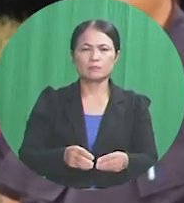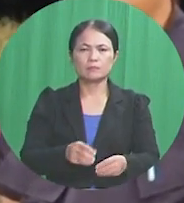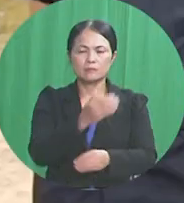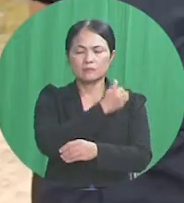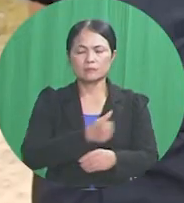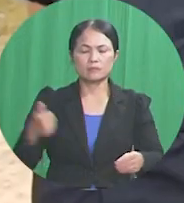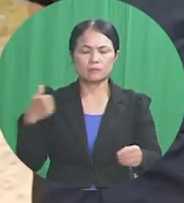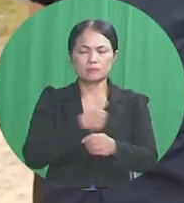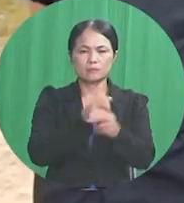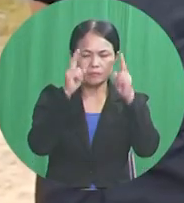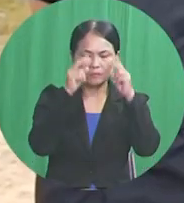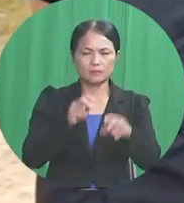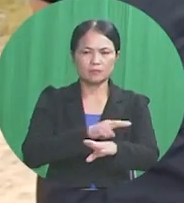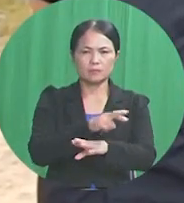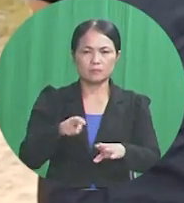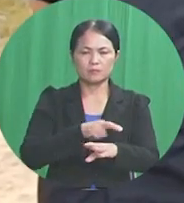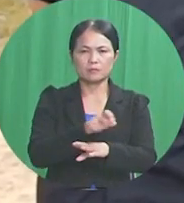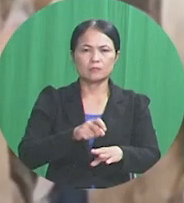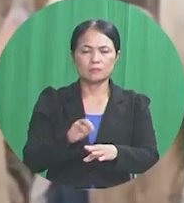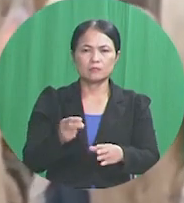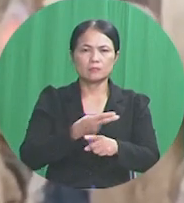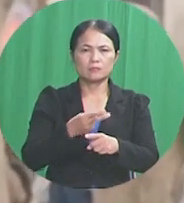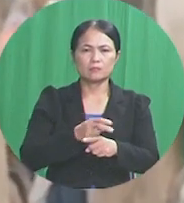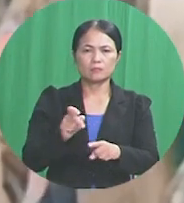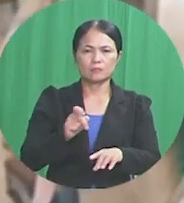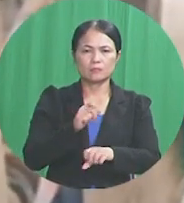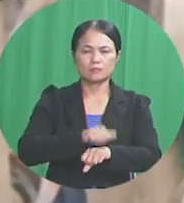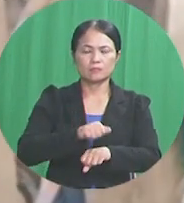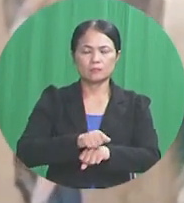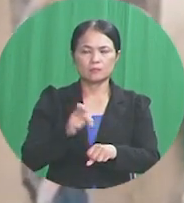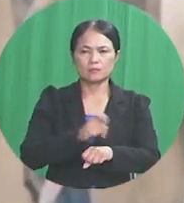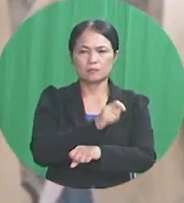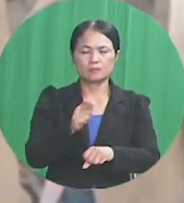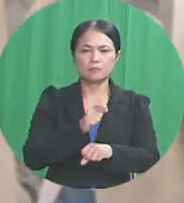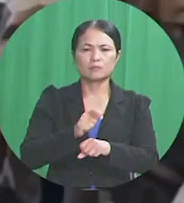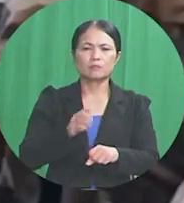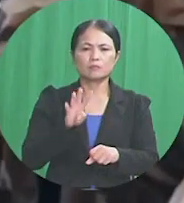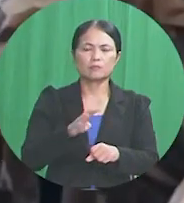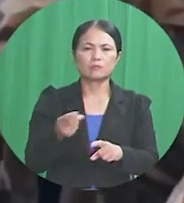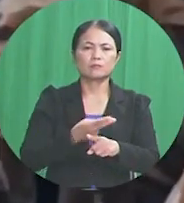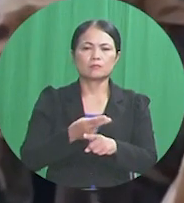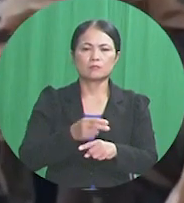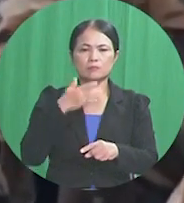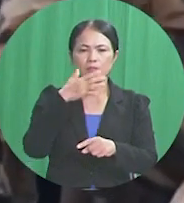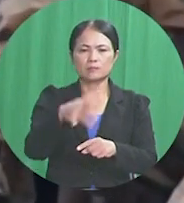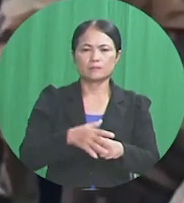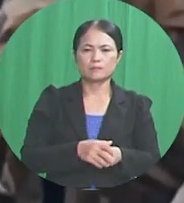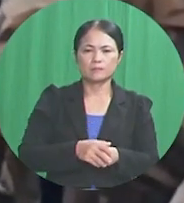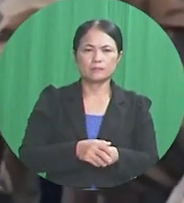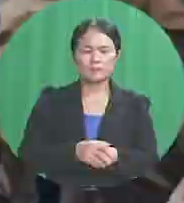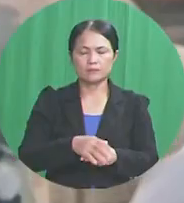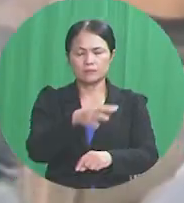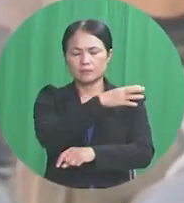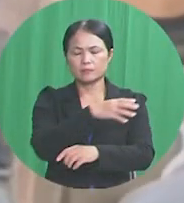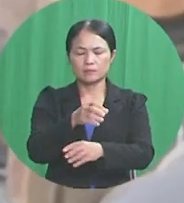ลดับหน้ากาตีใบบักเวิร์นในดับบอนพนมกิริรุมหนึ่งตีบุญบักเวิร์นในดับบอนสามอดลูกประเทศ